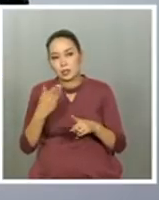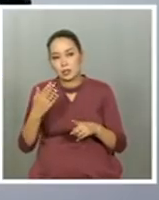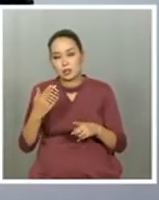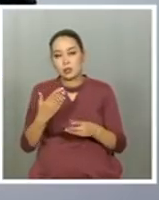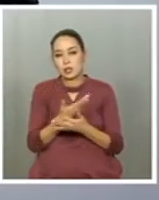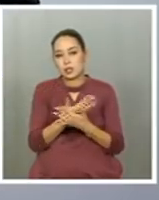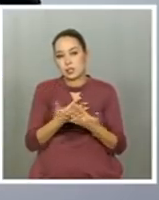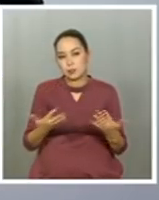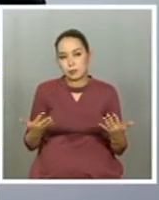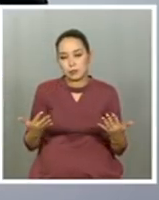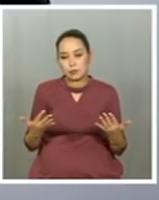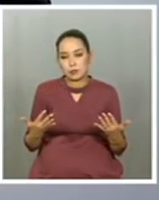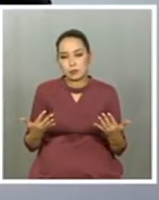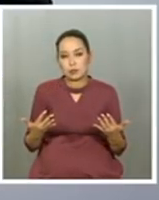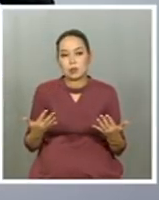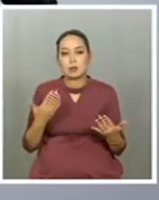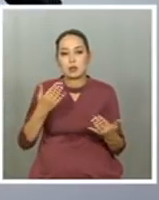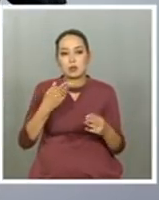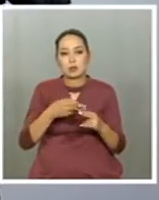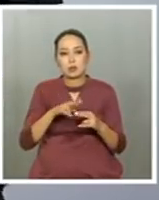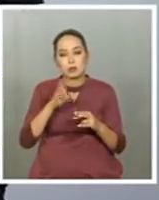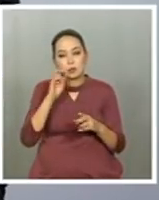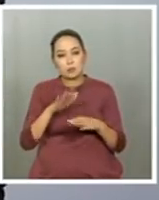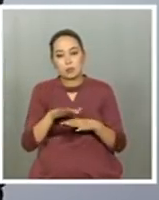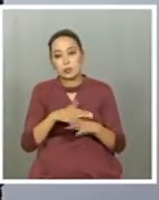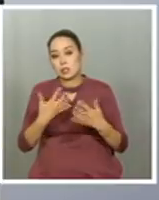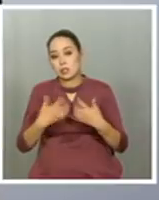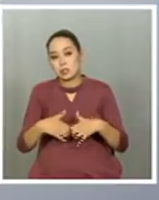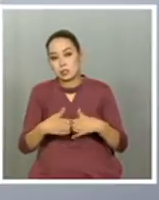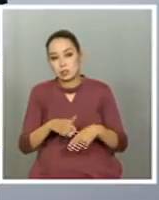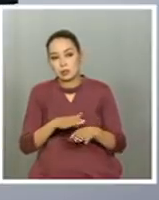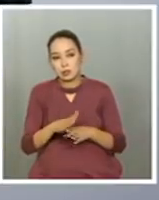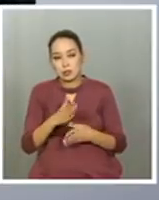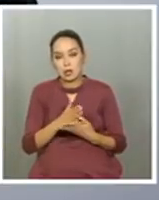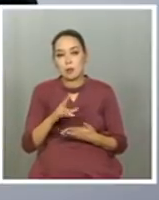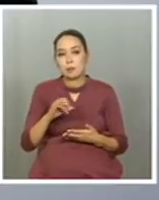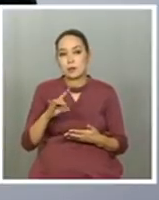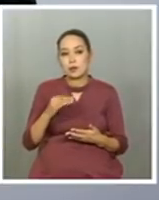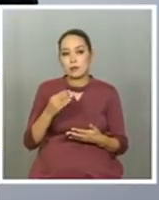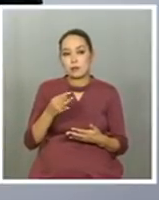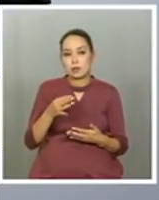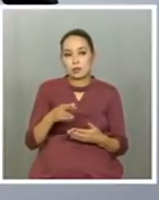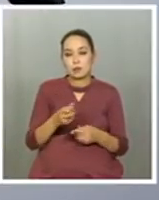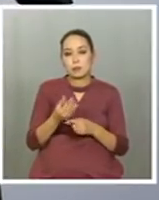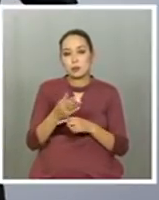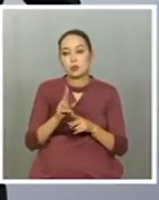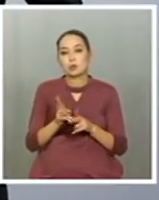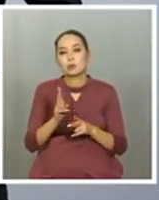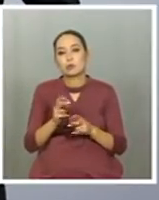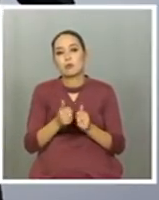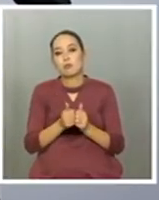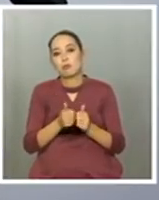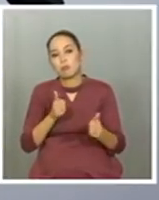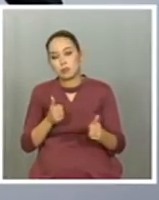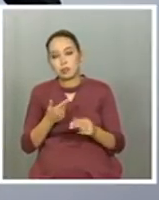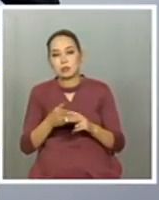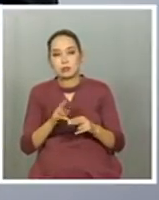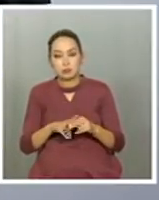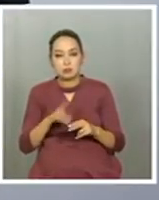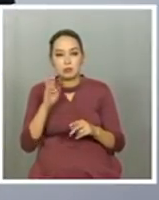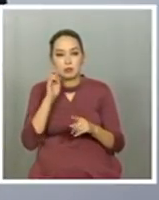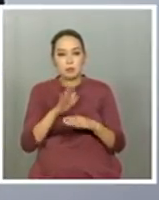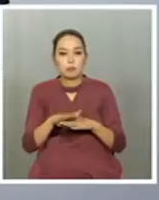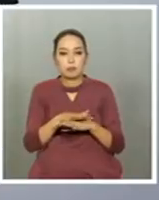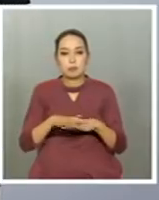сол мемлекеттерден импорт жасайды. Ал периферияда біз біршама артта қалған мемлекеттерді мысал келтіріп көруімізге болады. Ал